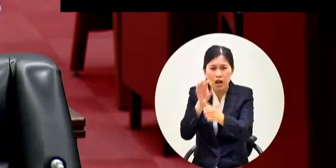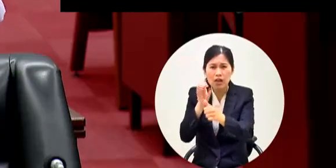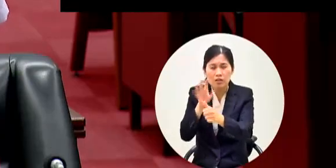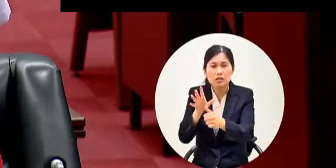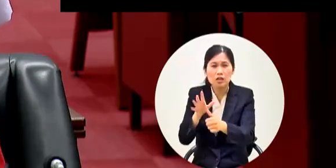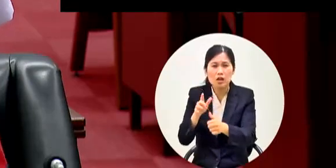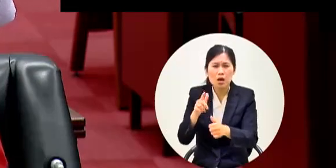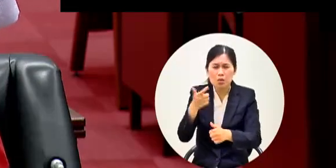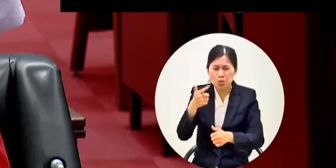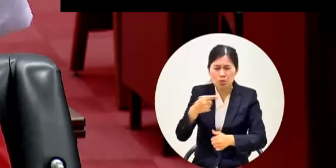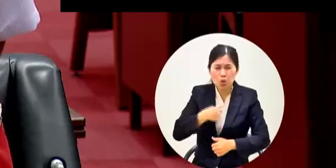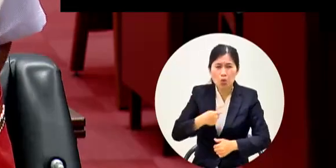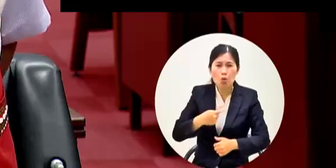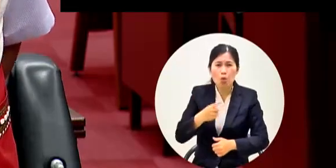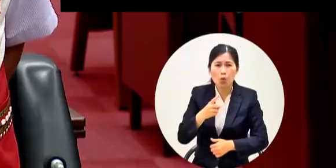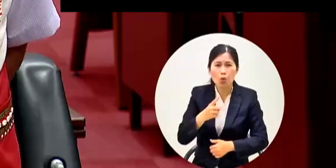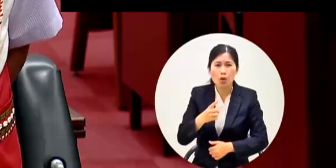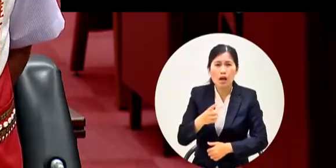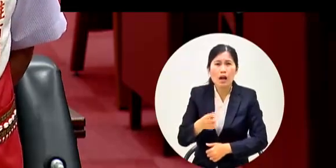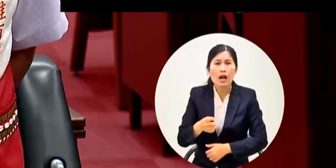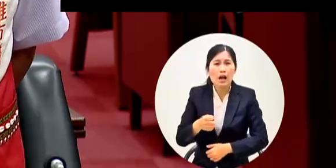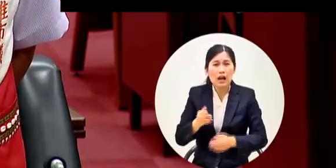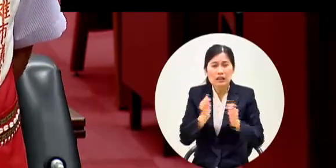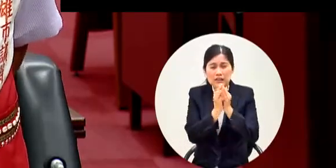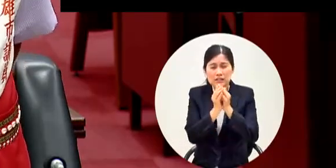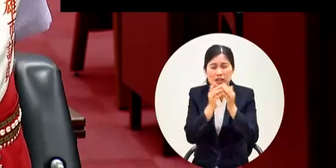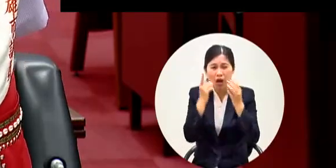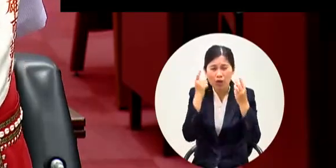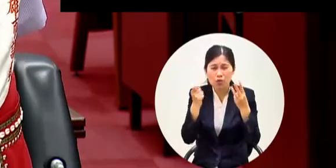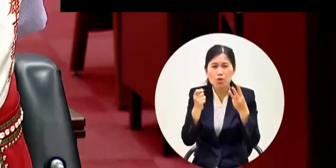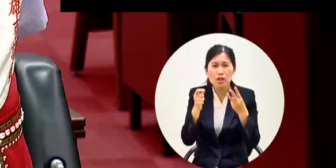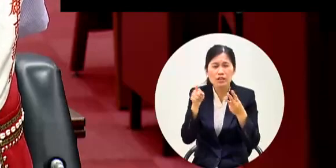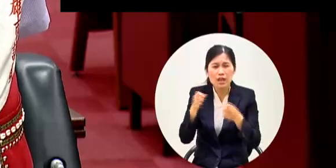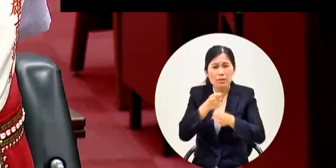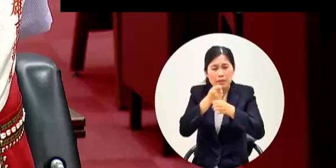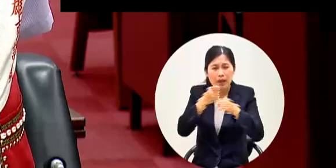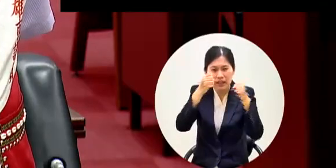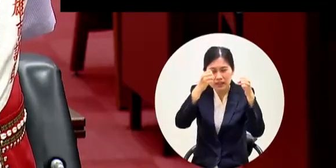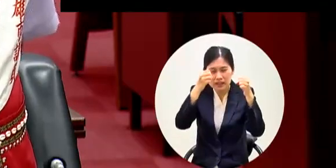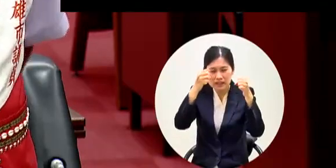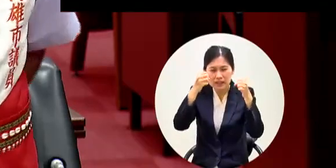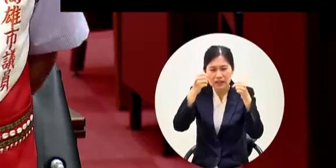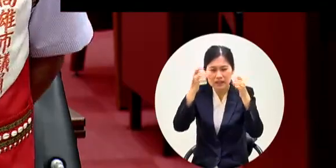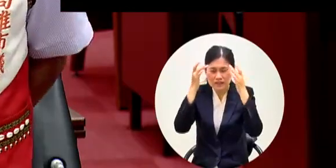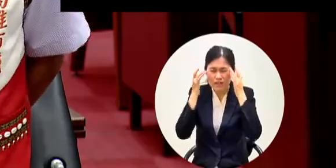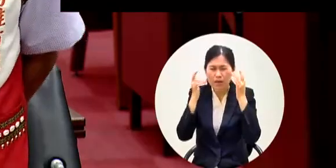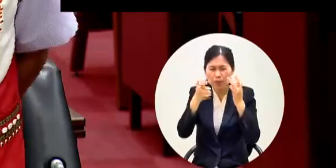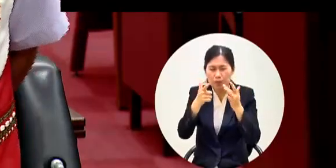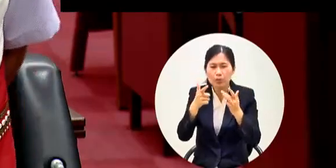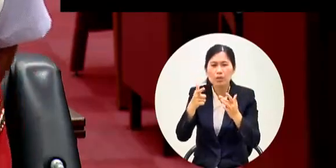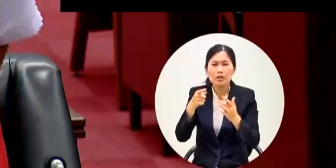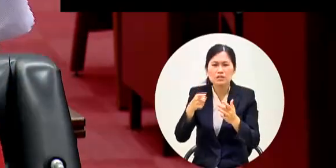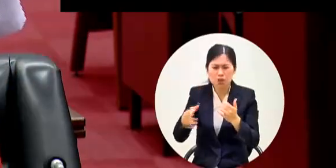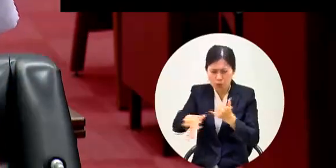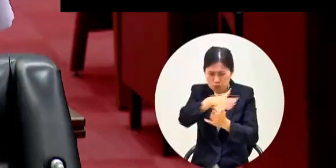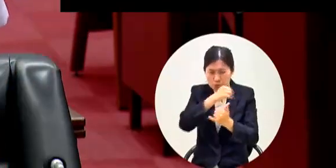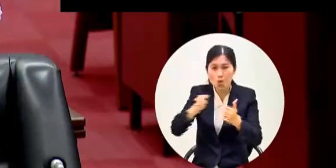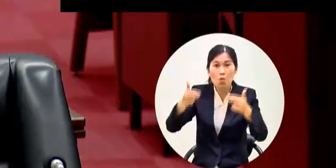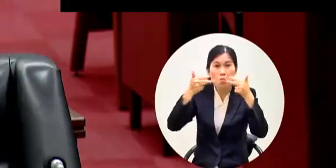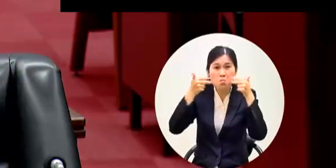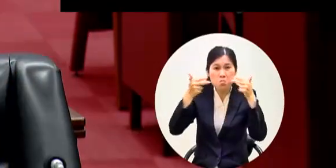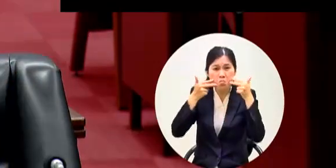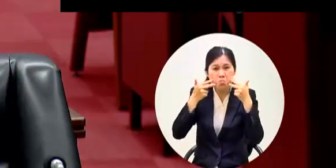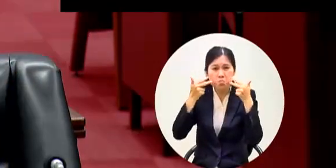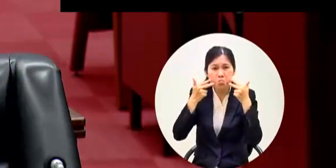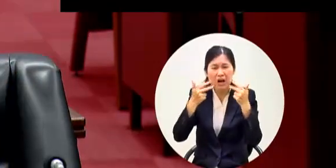展？地震局要是超过你的权责，应该向中央来反